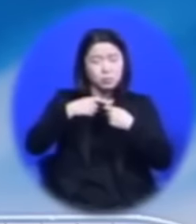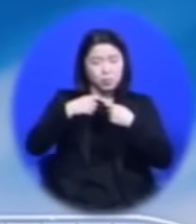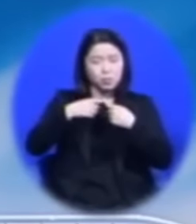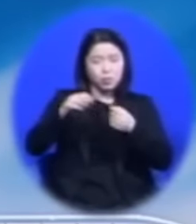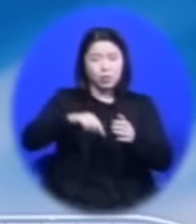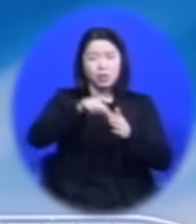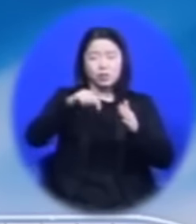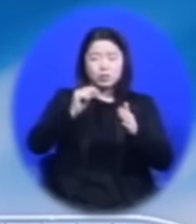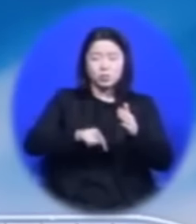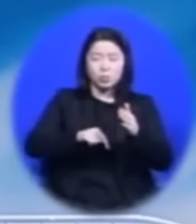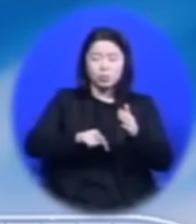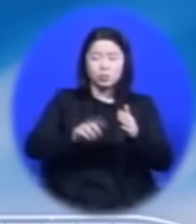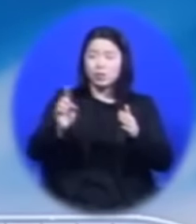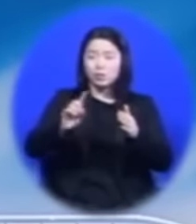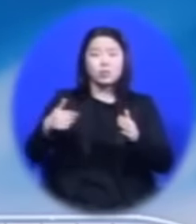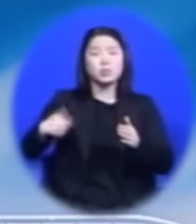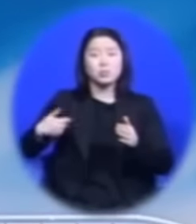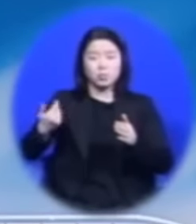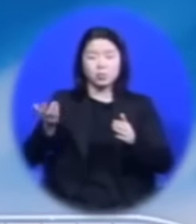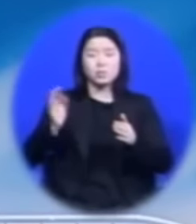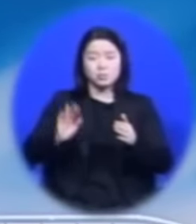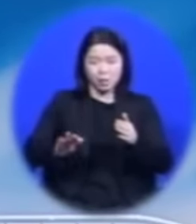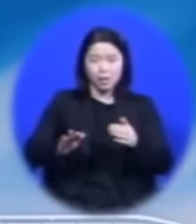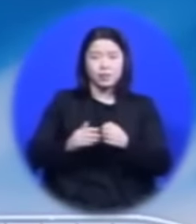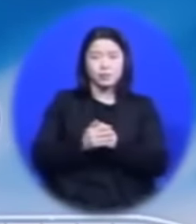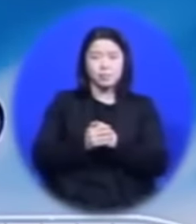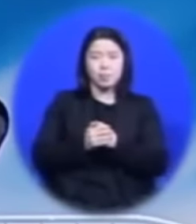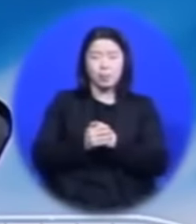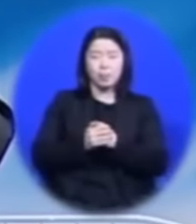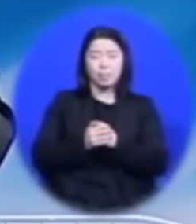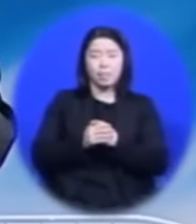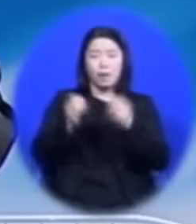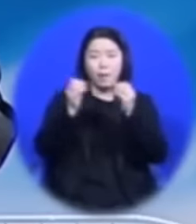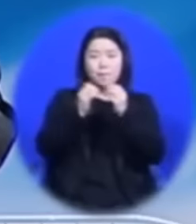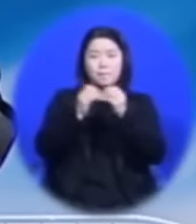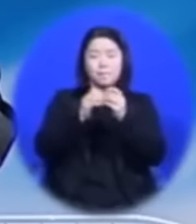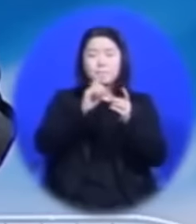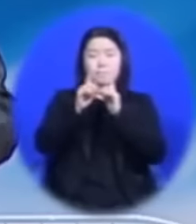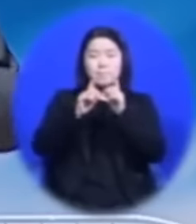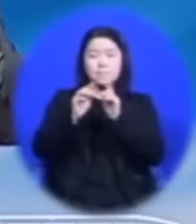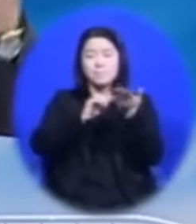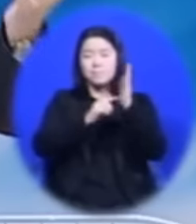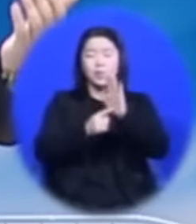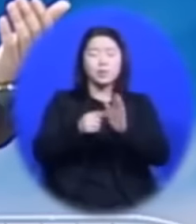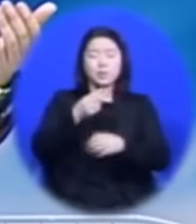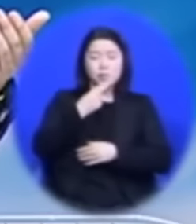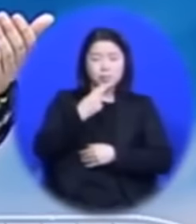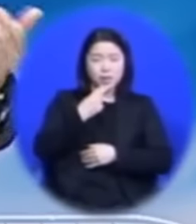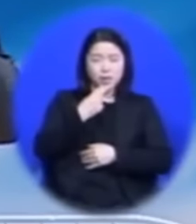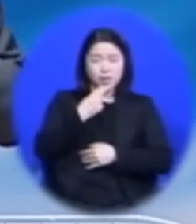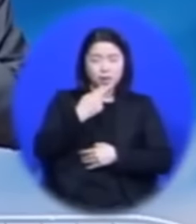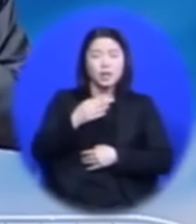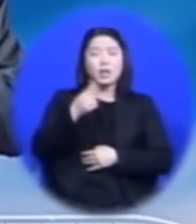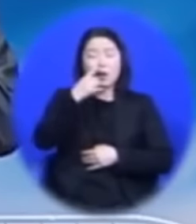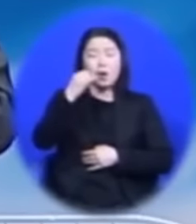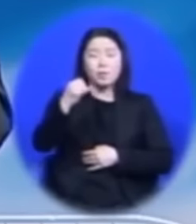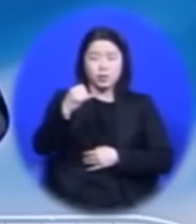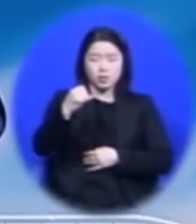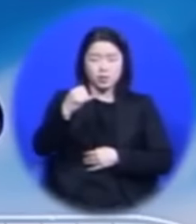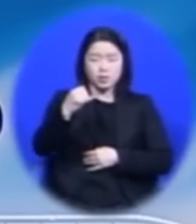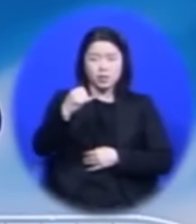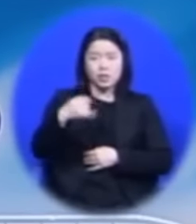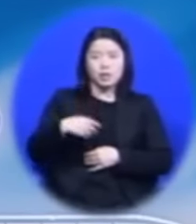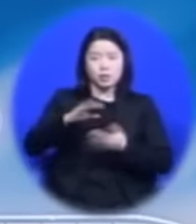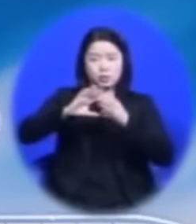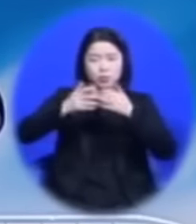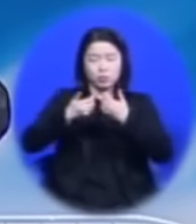속은 어떤지 모르겠는데 표현이 없다. 저희 어머님 돌아가시고 제가 받은 가장 큰